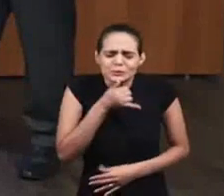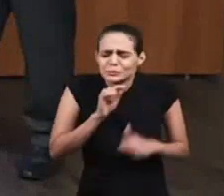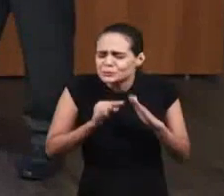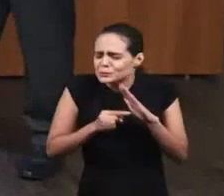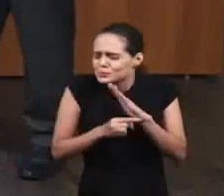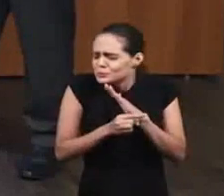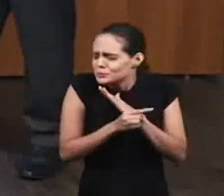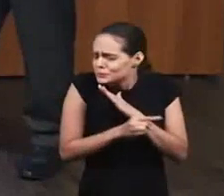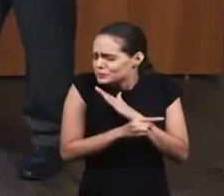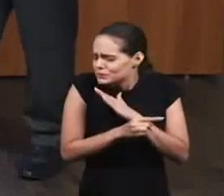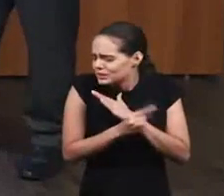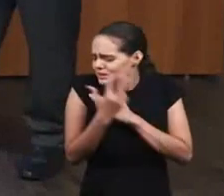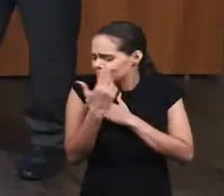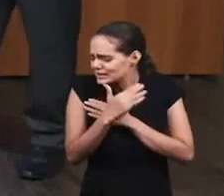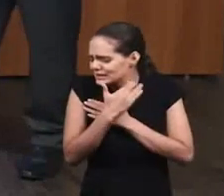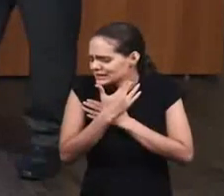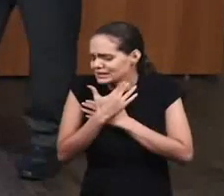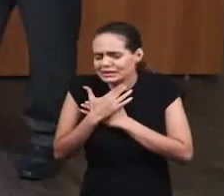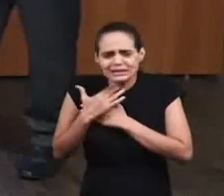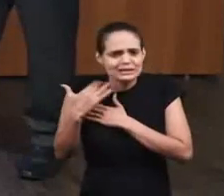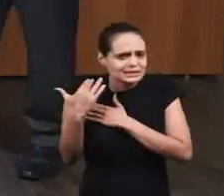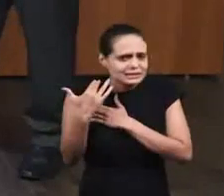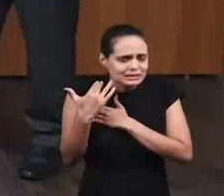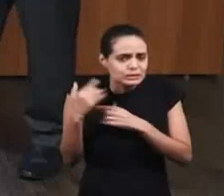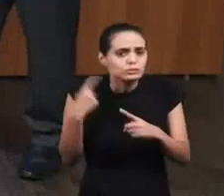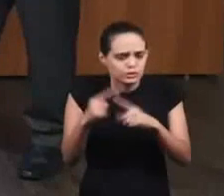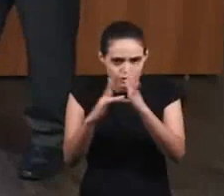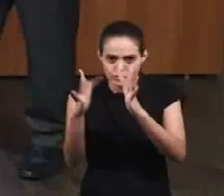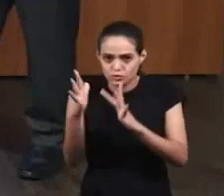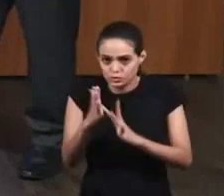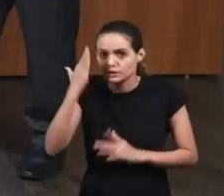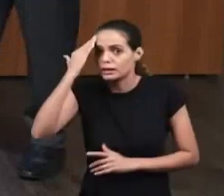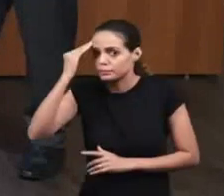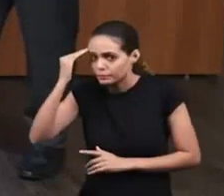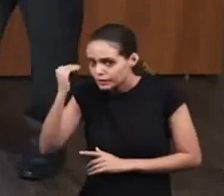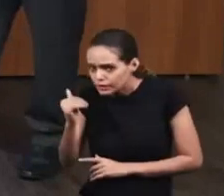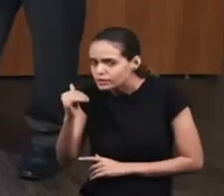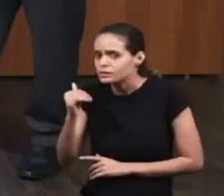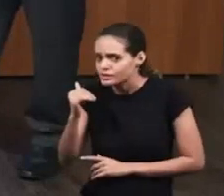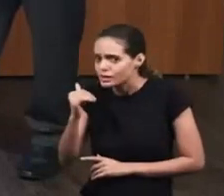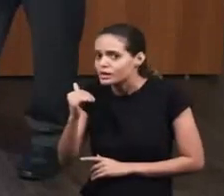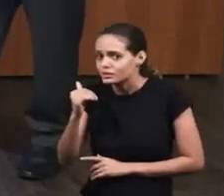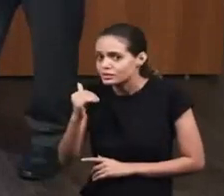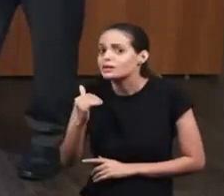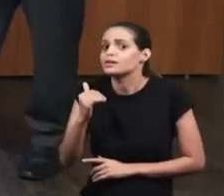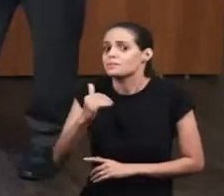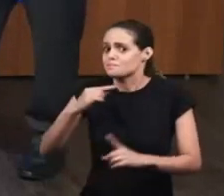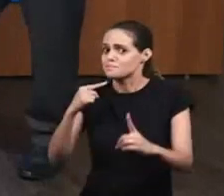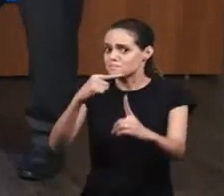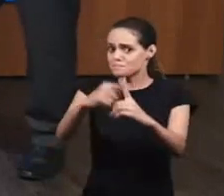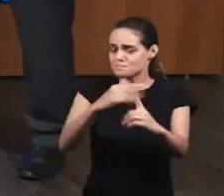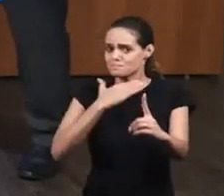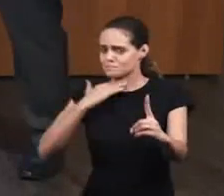er Folgendes. Meine Seele, sie ist bis zum Tode